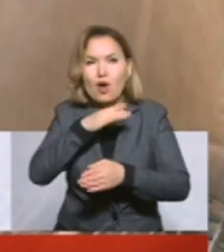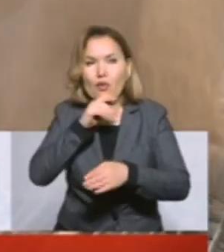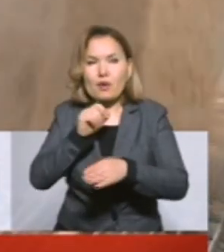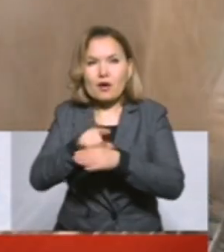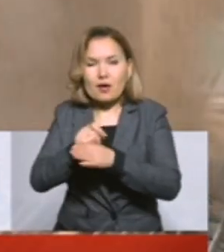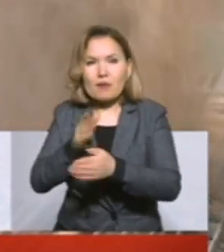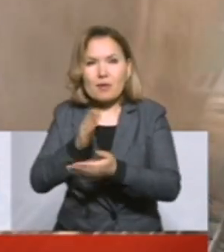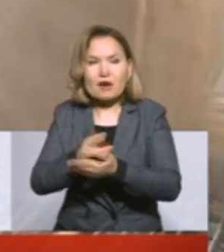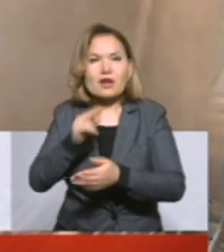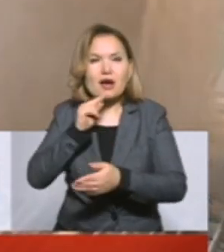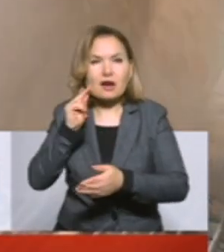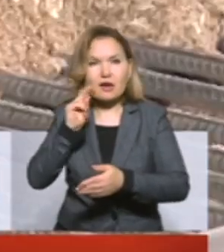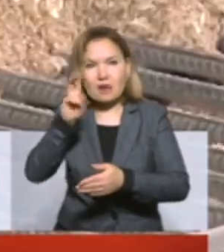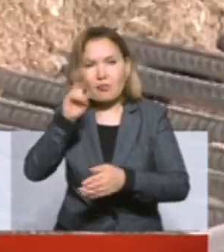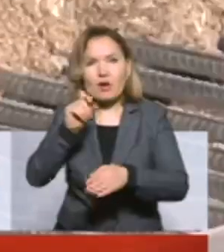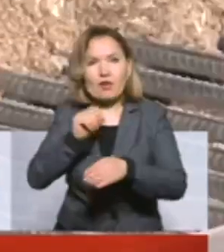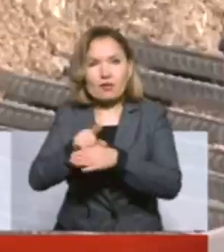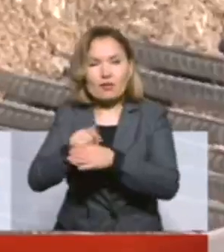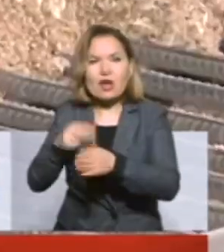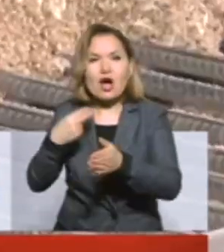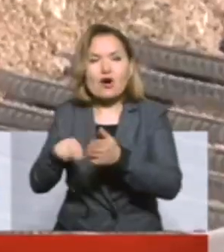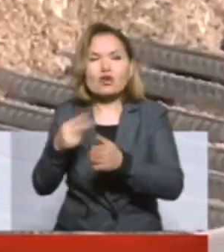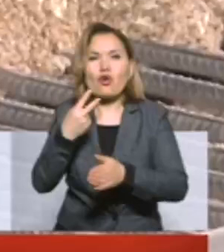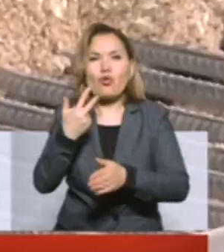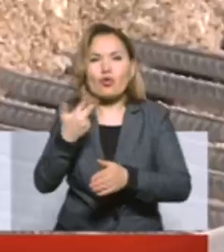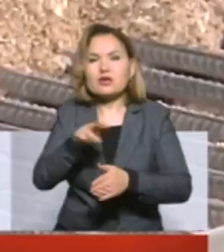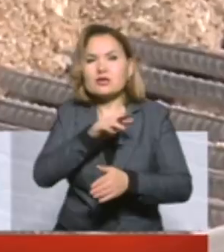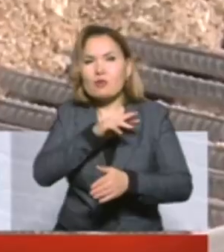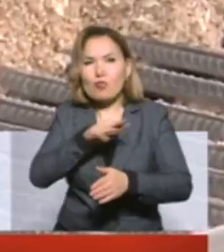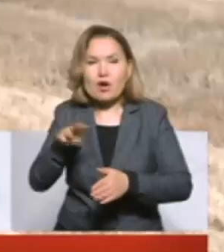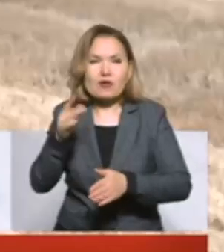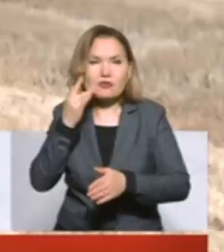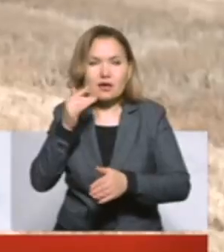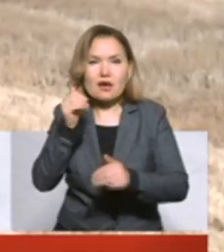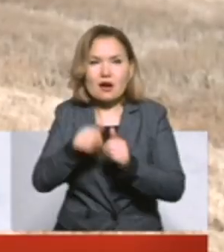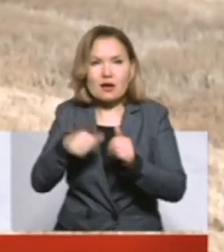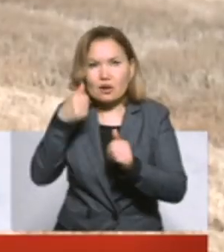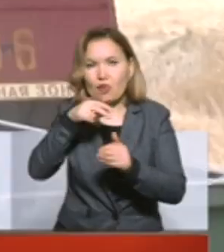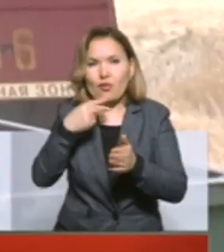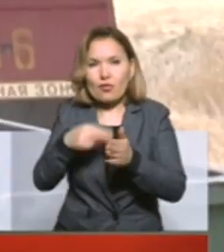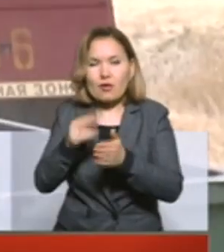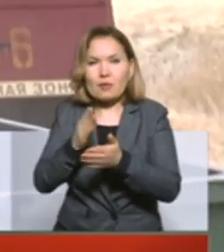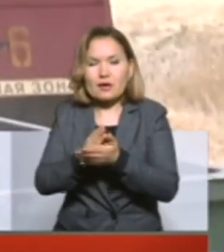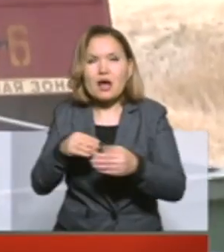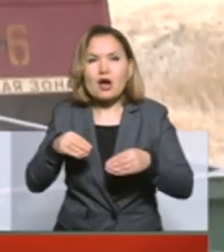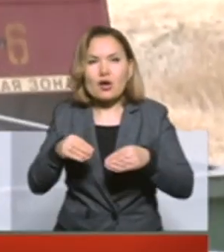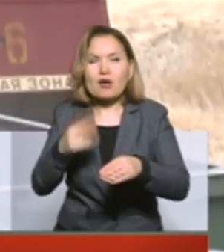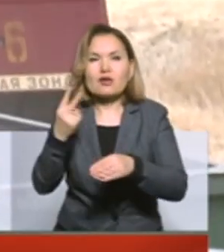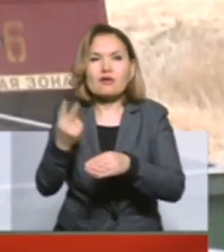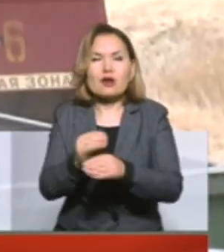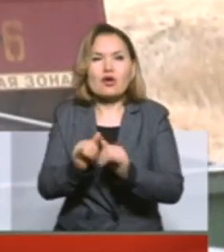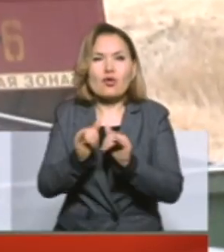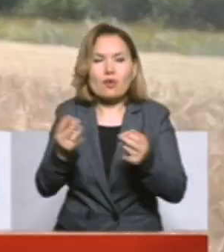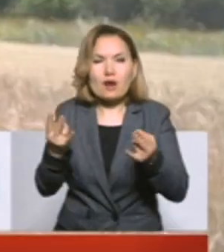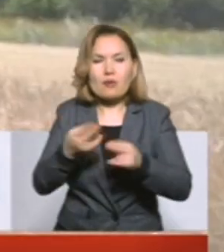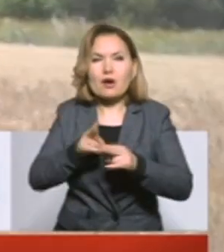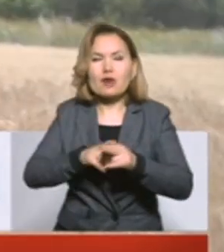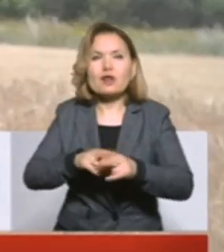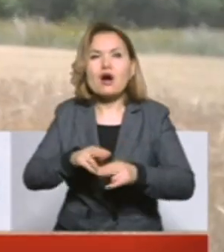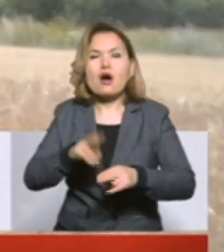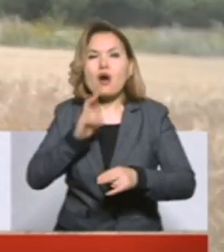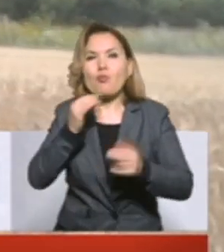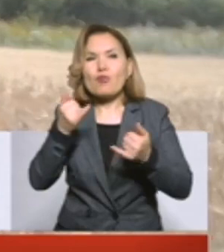елде өте көп. 30 миллион тоннаға дейін алады. Біз осы жағында өсіруіміз керек. Содан кейін мұнай химиясы